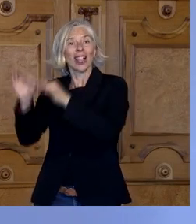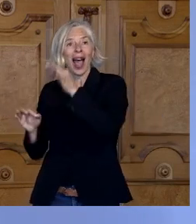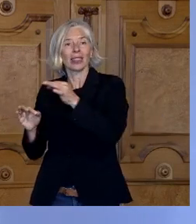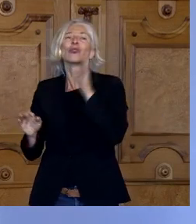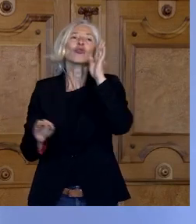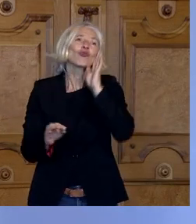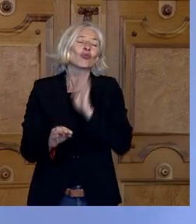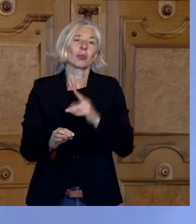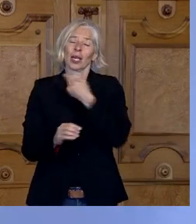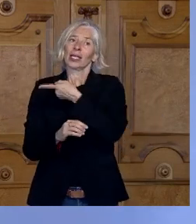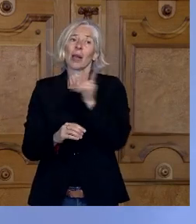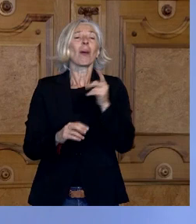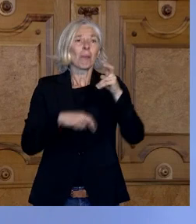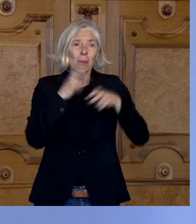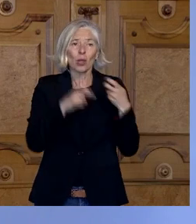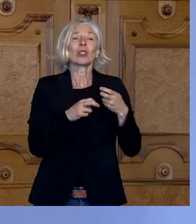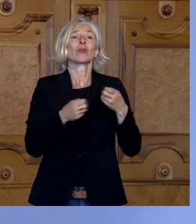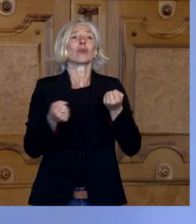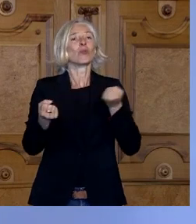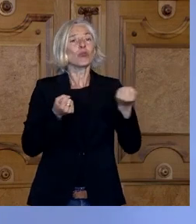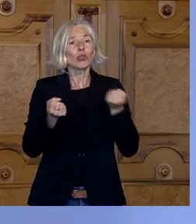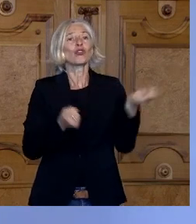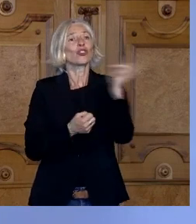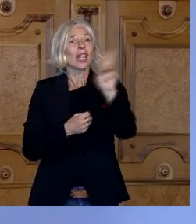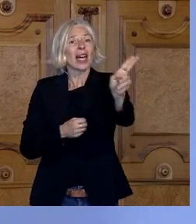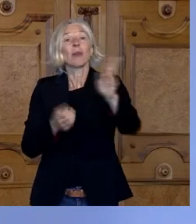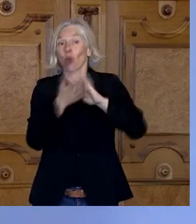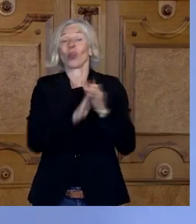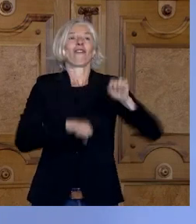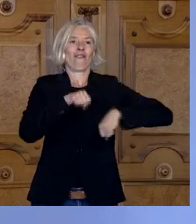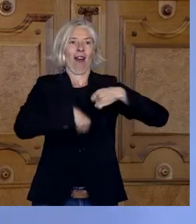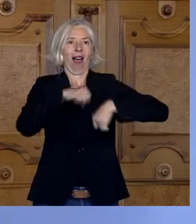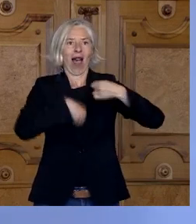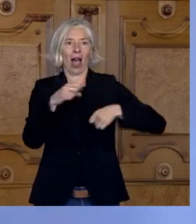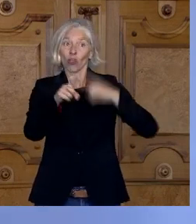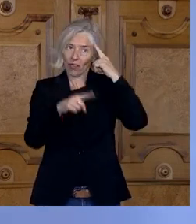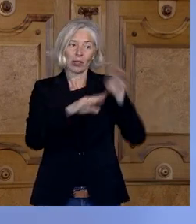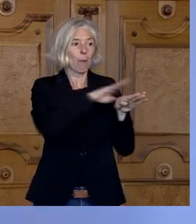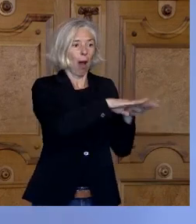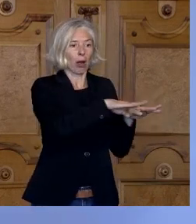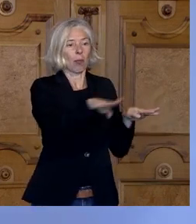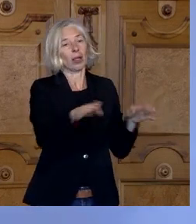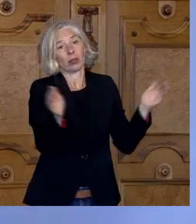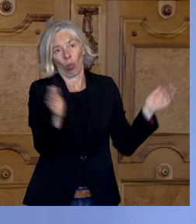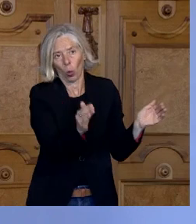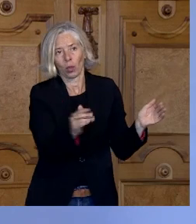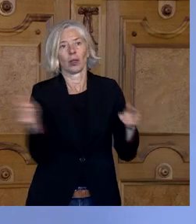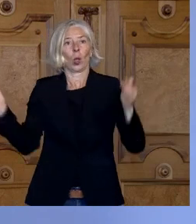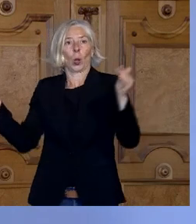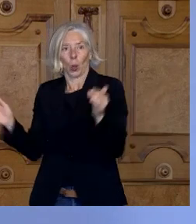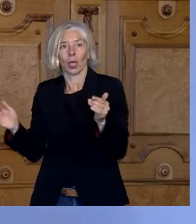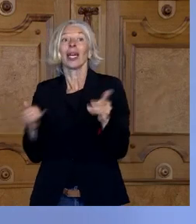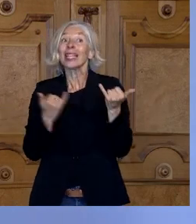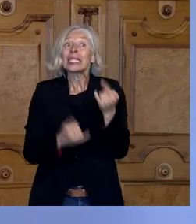alle, dass die Parkplätze bei diesen beiden Einrichtungen auch begrenzt sind. Die Stadtwerke sind gerade dabei, ein